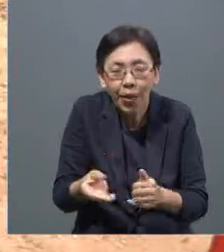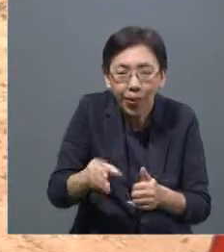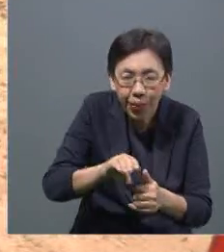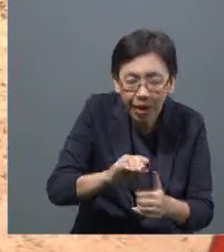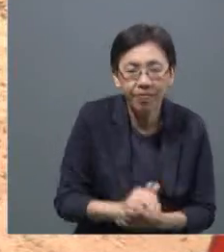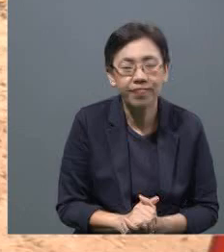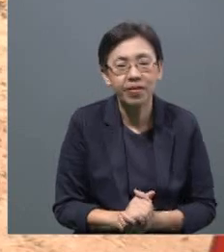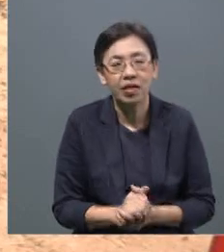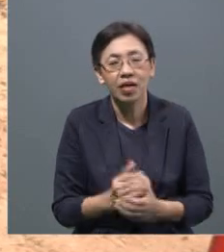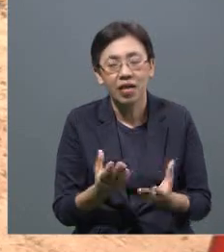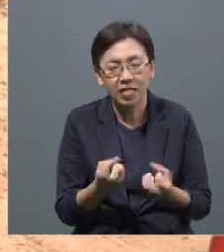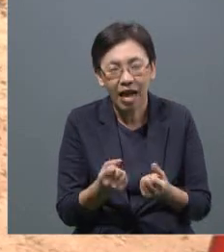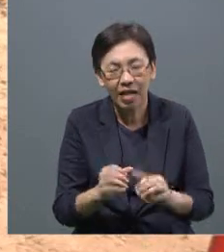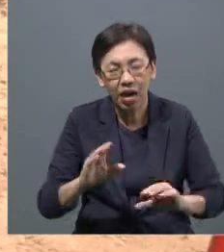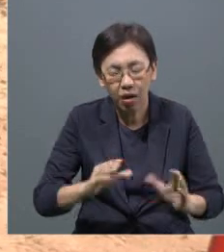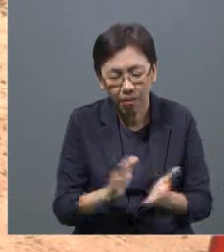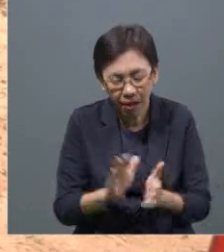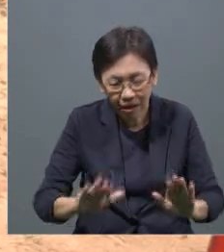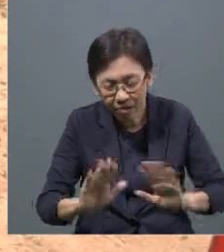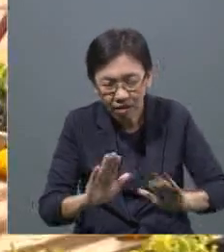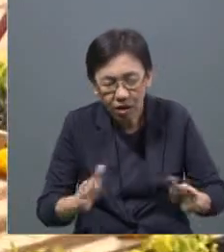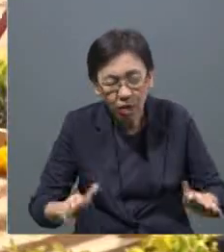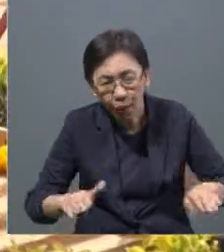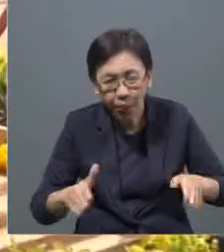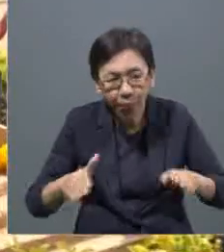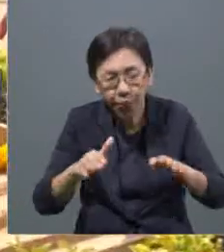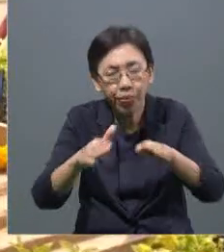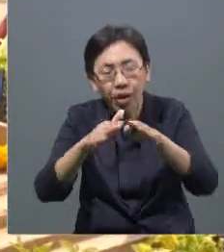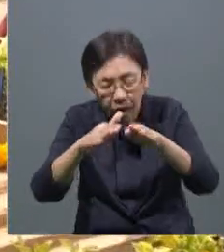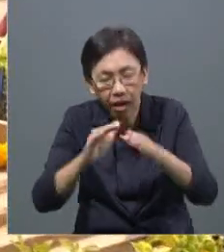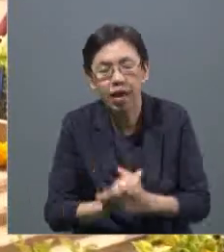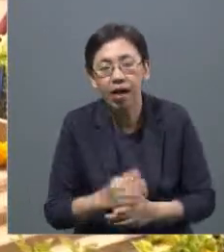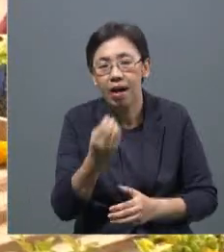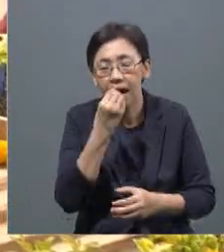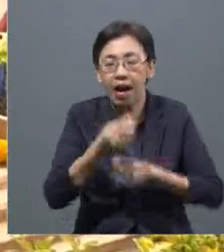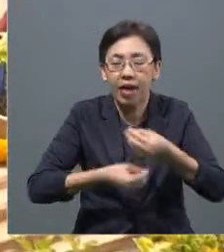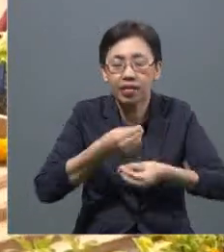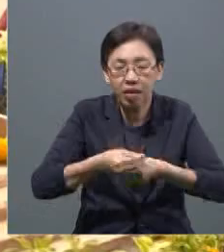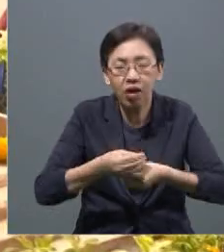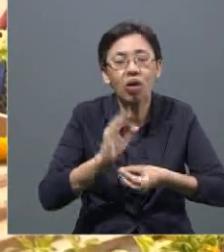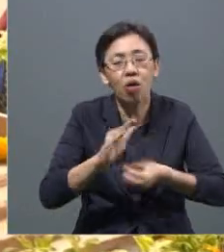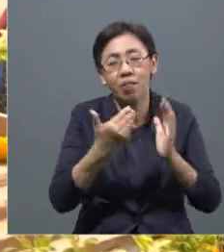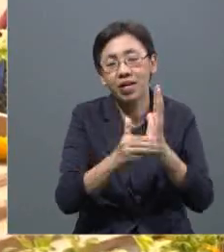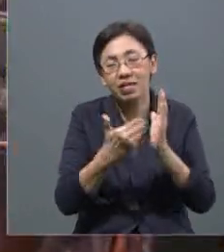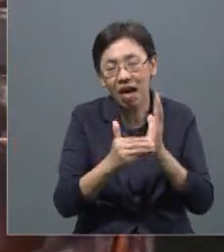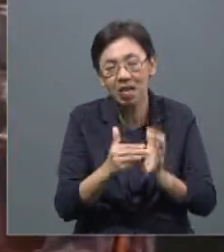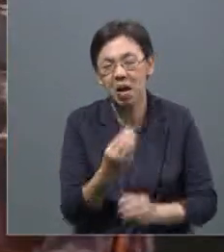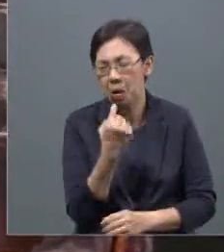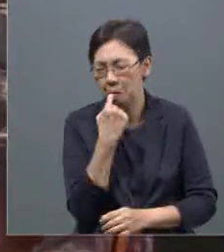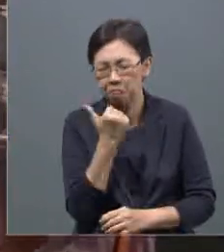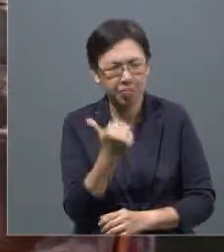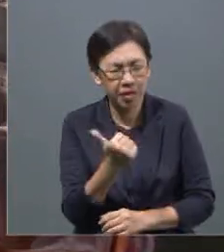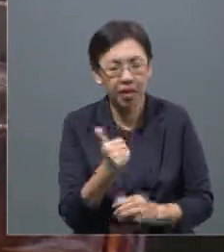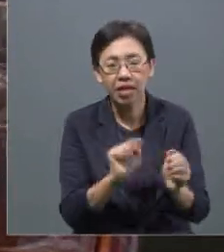ทายหรือก่อเจดีย์ไซน์บริเวณงานนอกจากนี้นะครับยังมีการจำหน่ายอาหารพื้นเมืองอีสานรสเด็ดจาก26อำเภอ